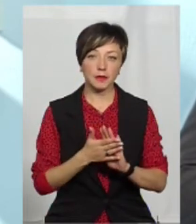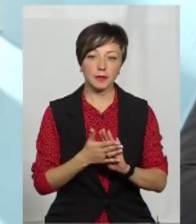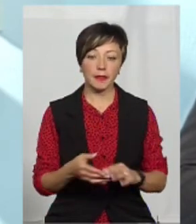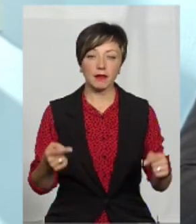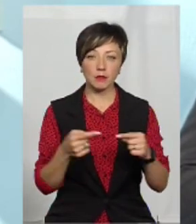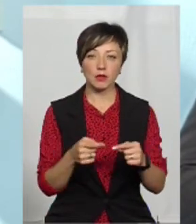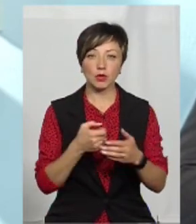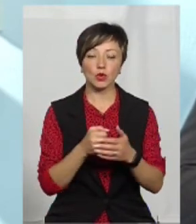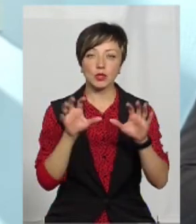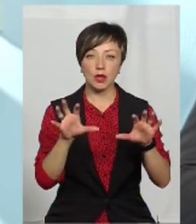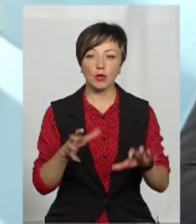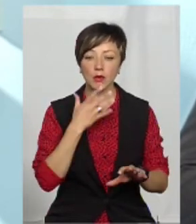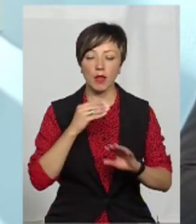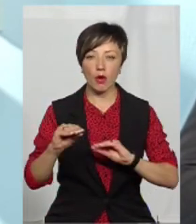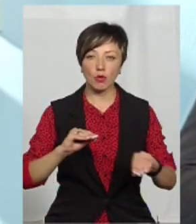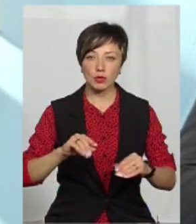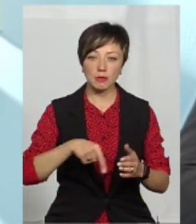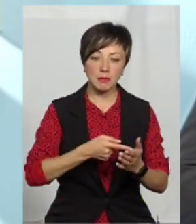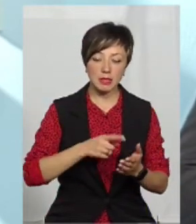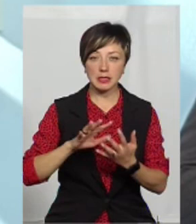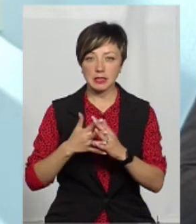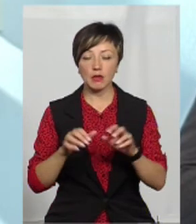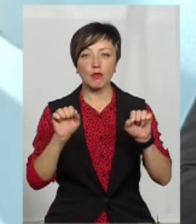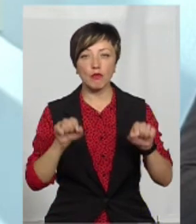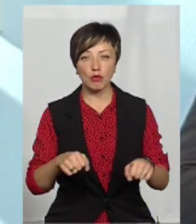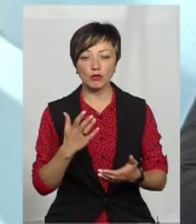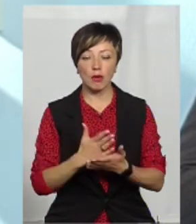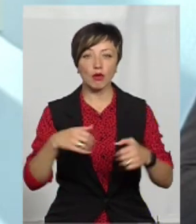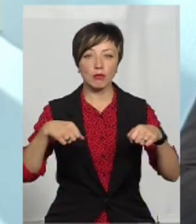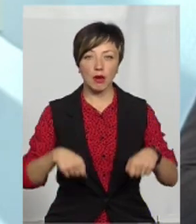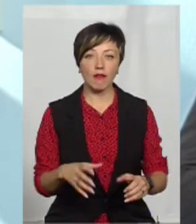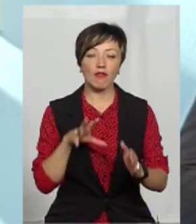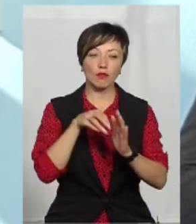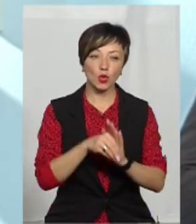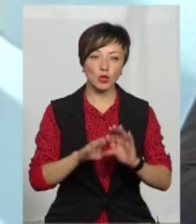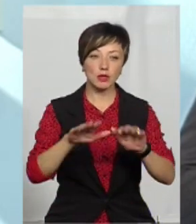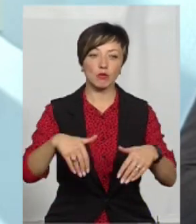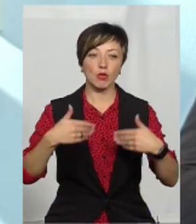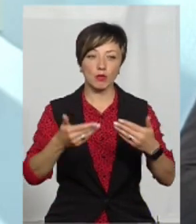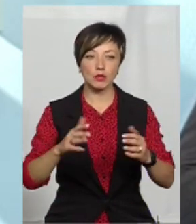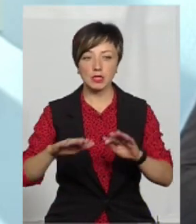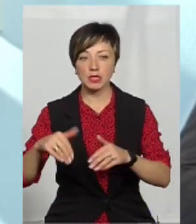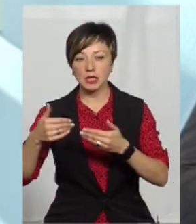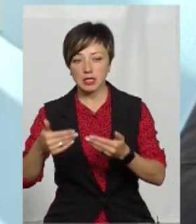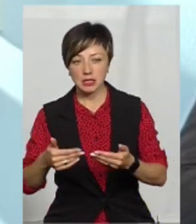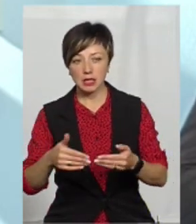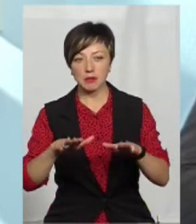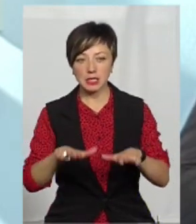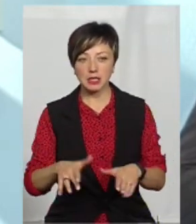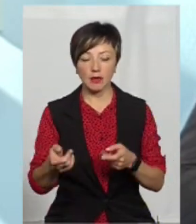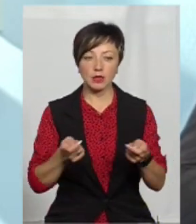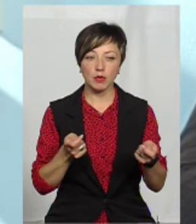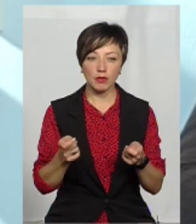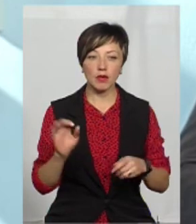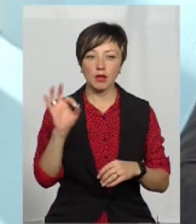до закону України про благоустрій населених пунктів, мають право вносити пропозиції органу місцевого